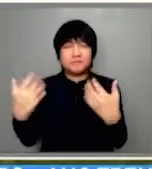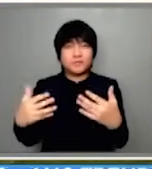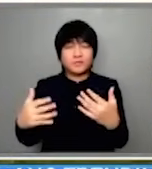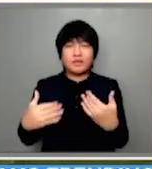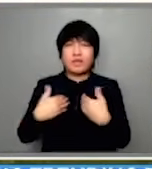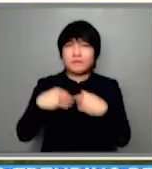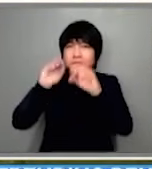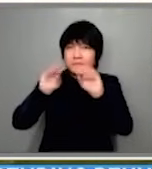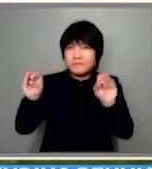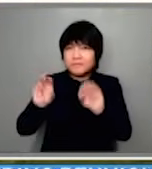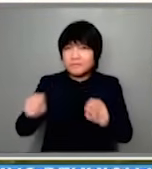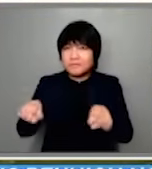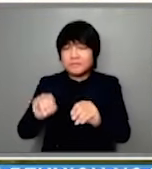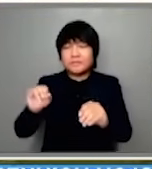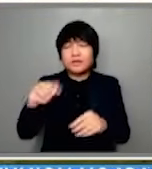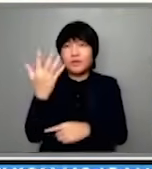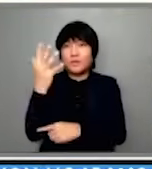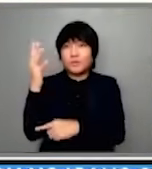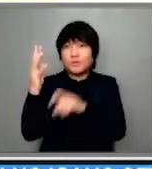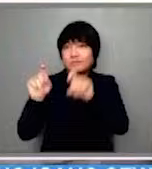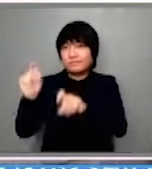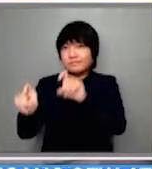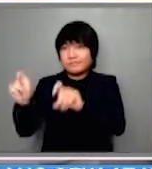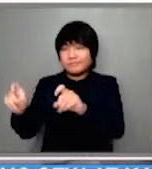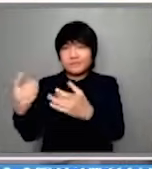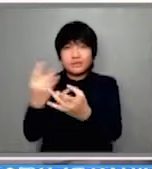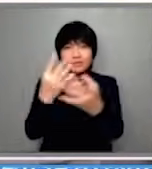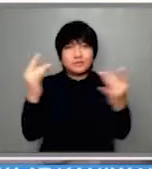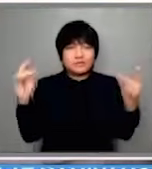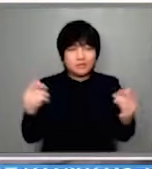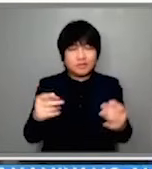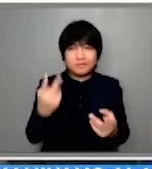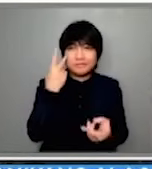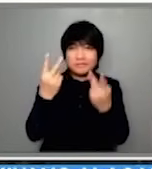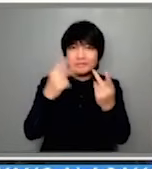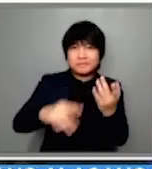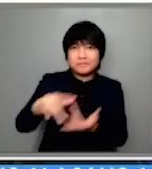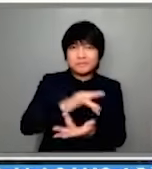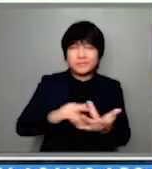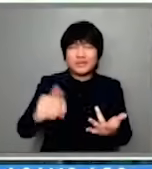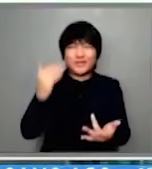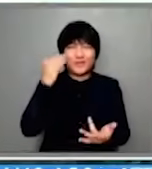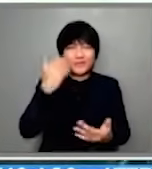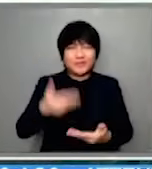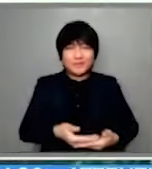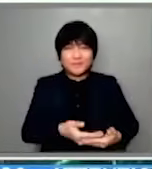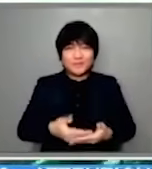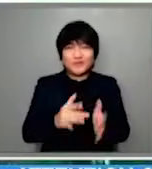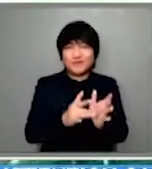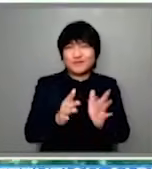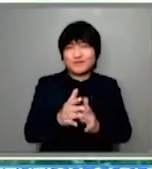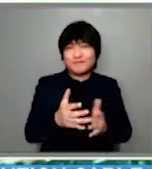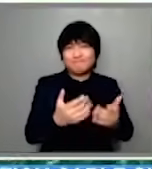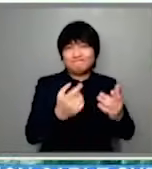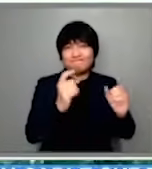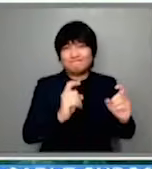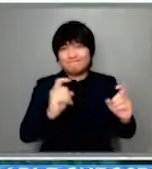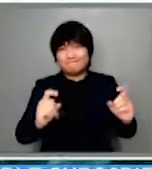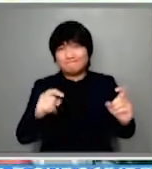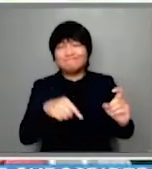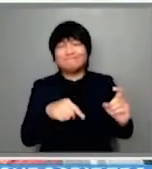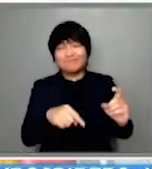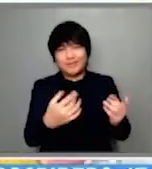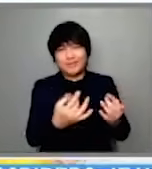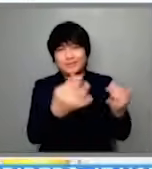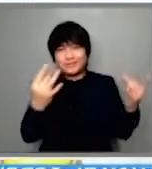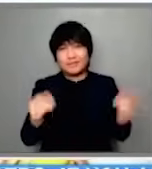puno hanggang sa Christmas lights palibot ng plaza. Meron ding Belen na malapit sa Molo Church. Sa Kandon, Ilocos Sur, nagniningning ang